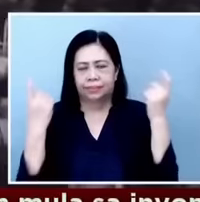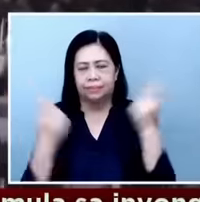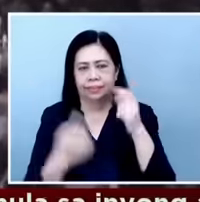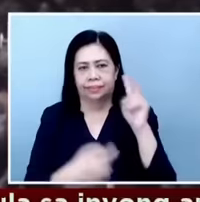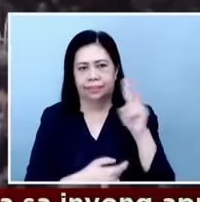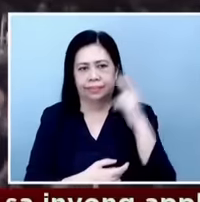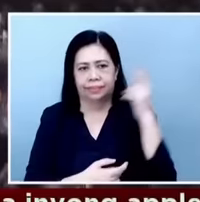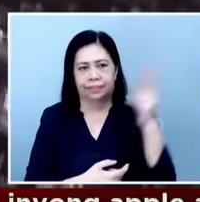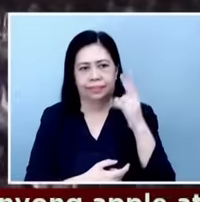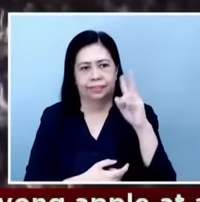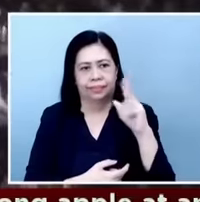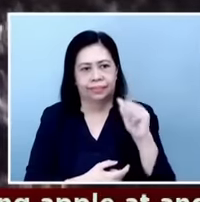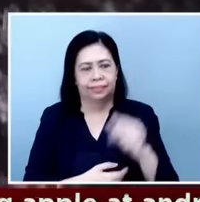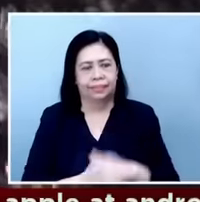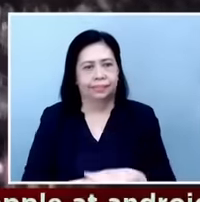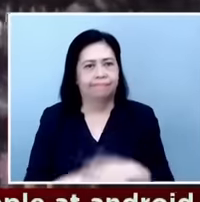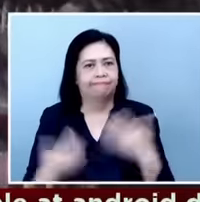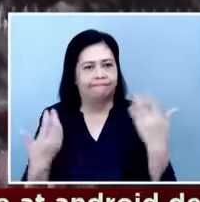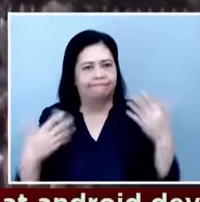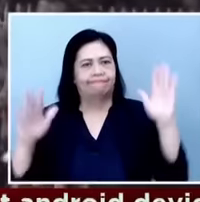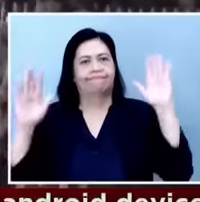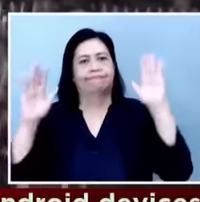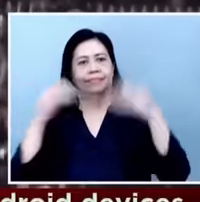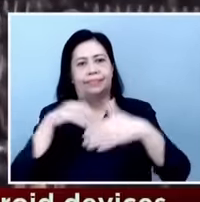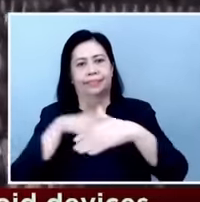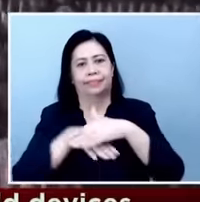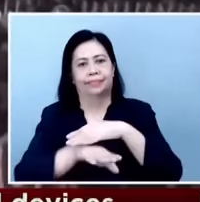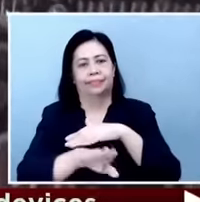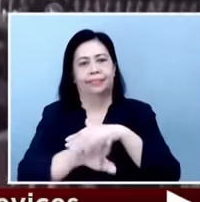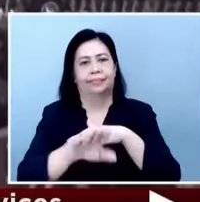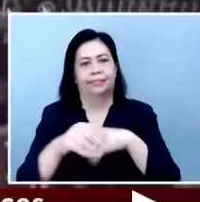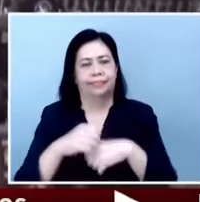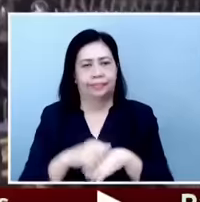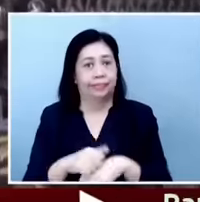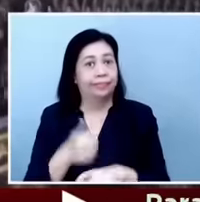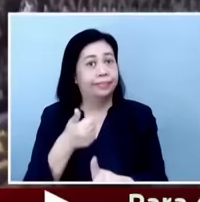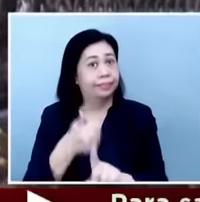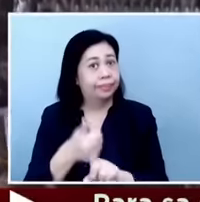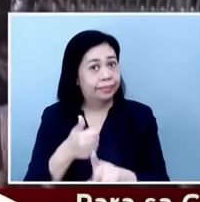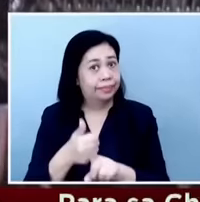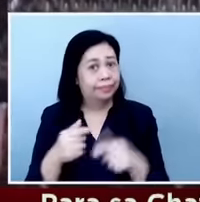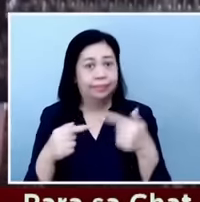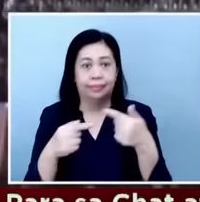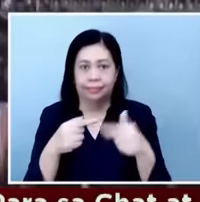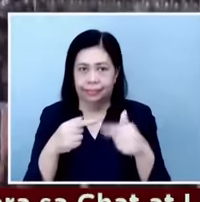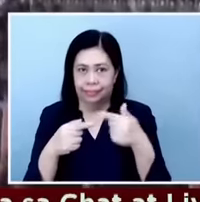Ayan na po, nakapasok na sa mismong gate.